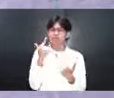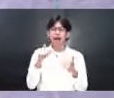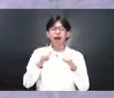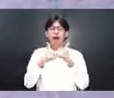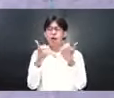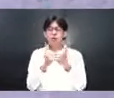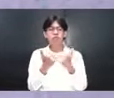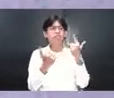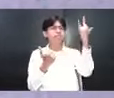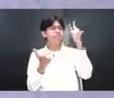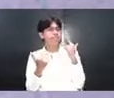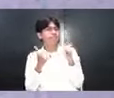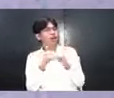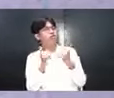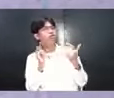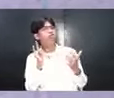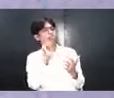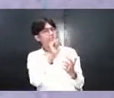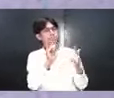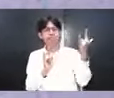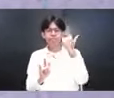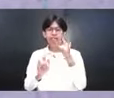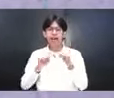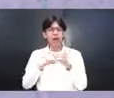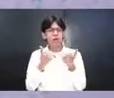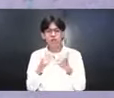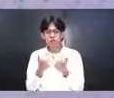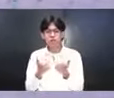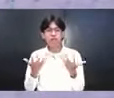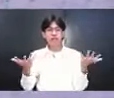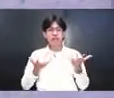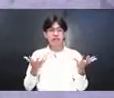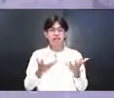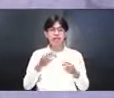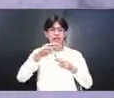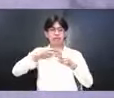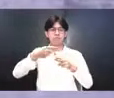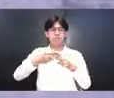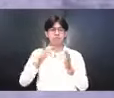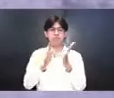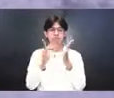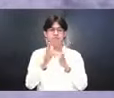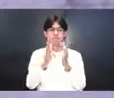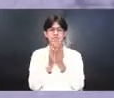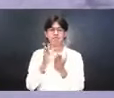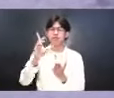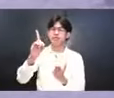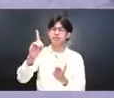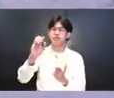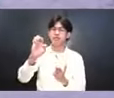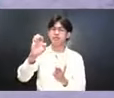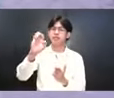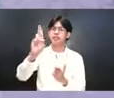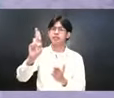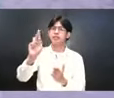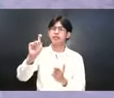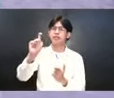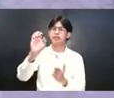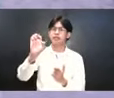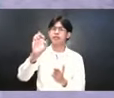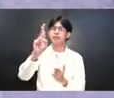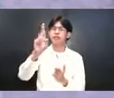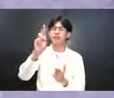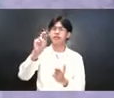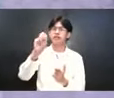mamahalin ngayon? Actually, the name of the book, Deuteronomy, says this message. Alam nyo